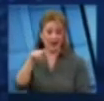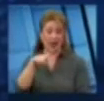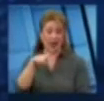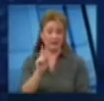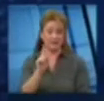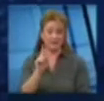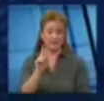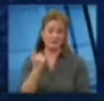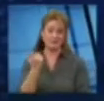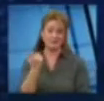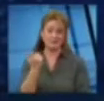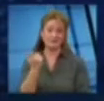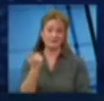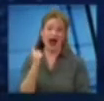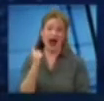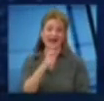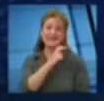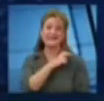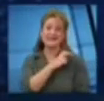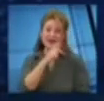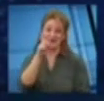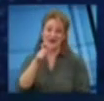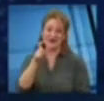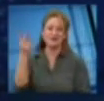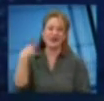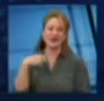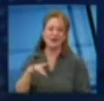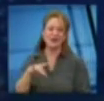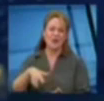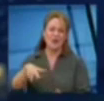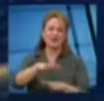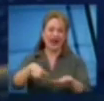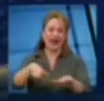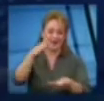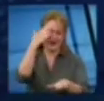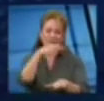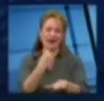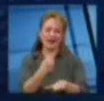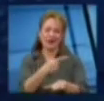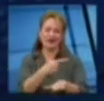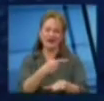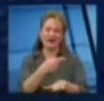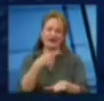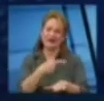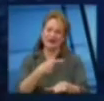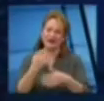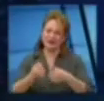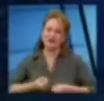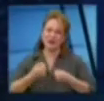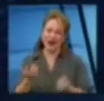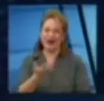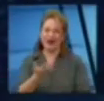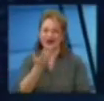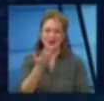יודע, קצינים ואנשים ששרתו בגדה המערבית, בשטחים, מכירים אותה עקר היטב. ואתה יודע,